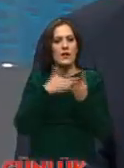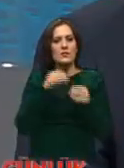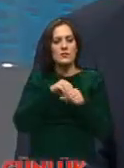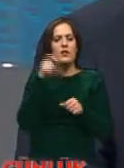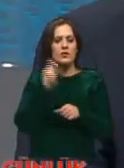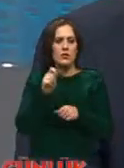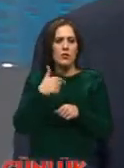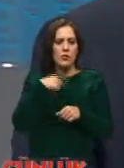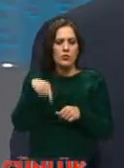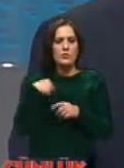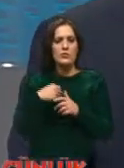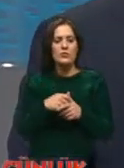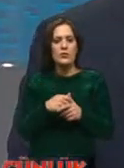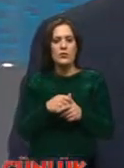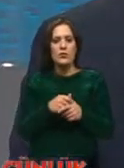şey sağlıyoruz. Hani